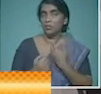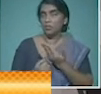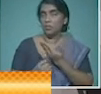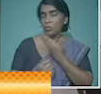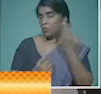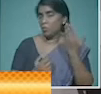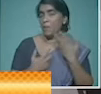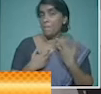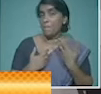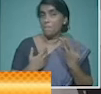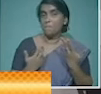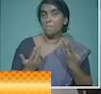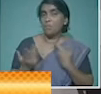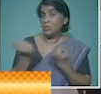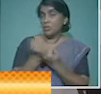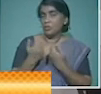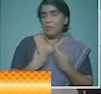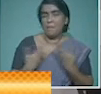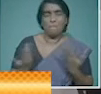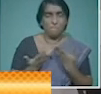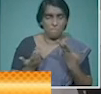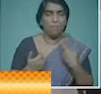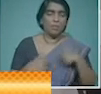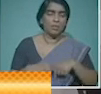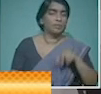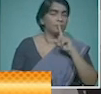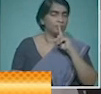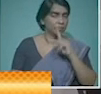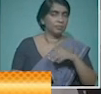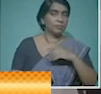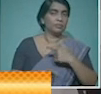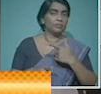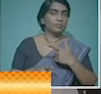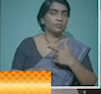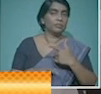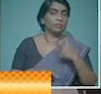வேகேட்ட மே அவசாவதி மத கரமின் மகே கதாவசான் கரும்.